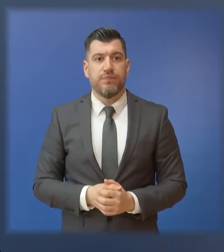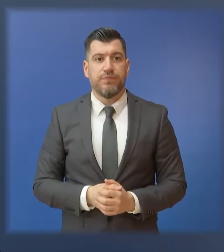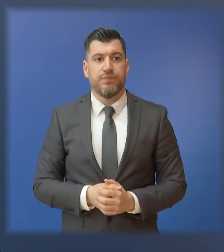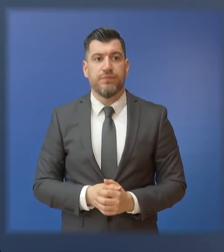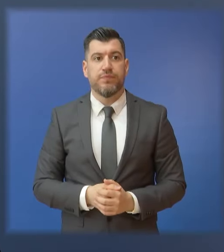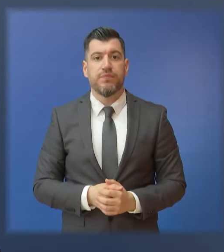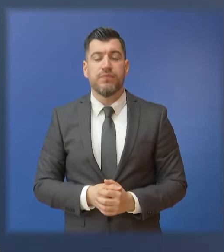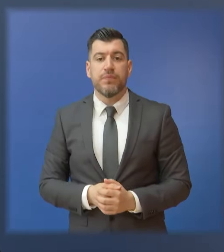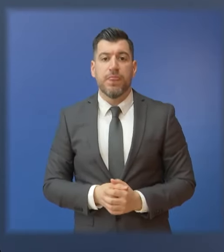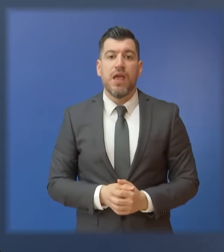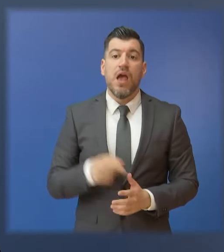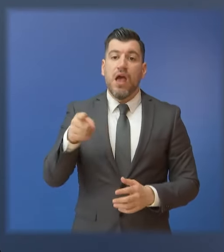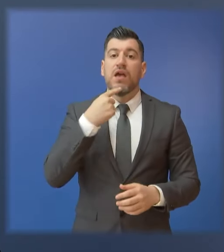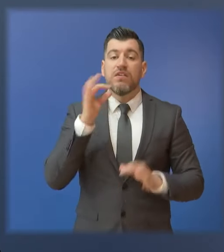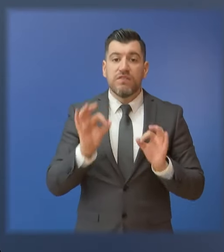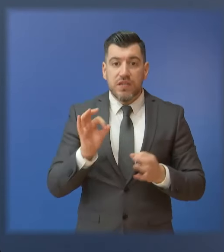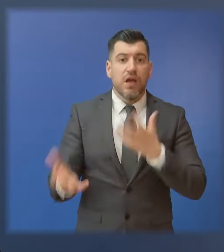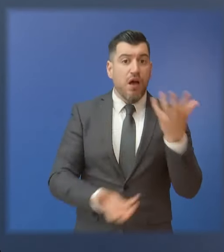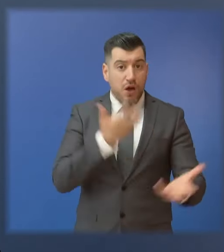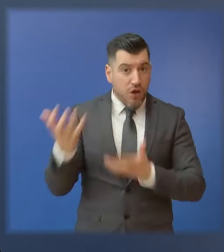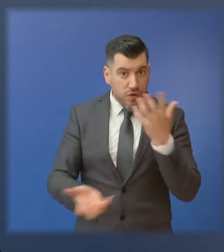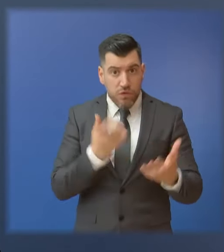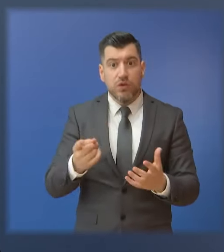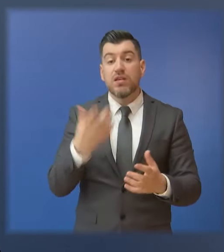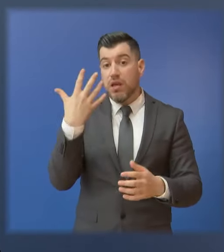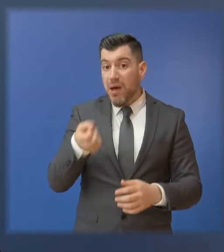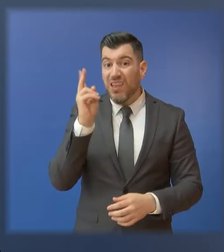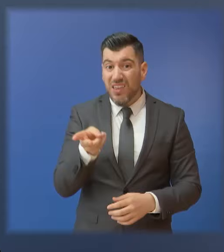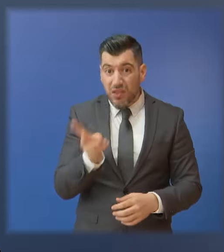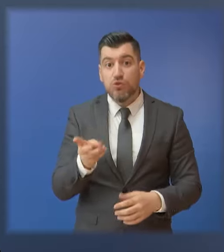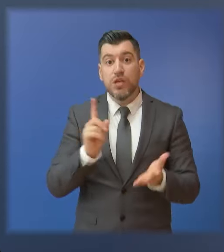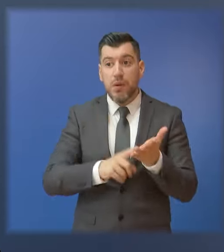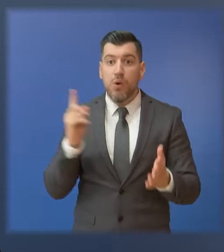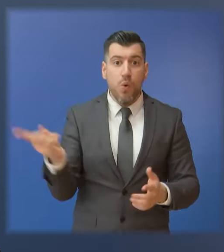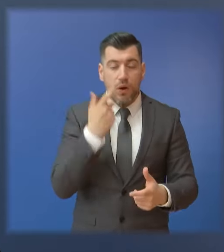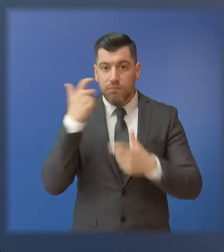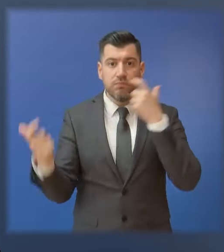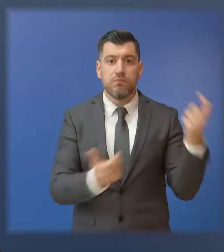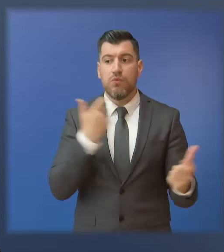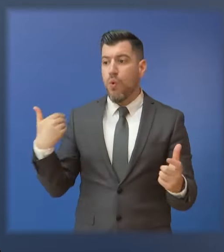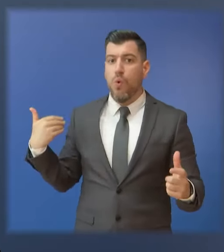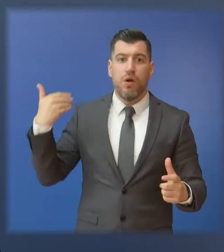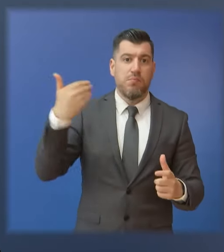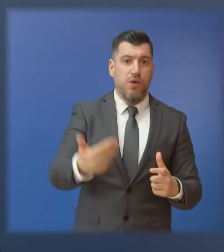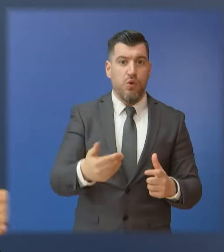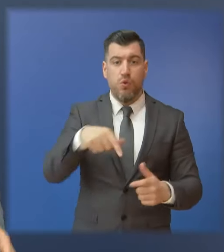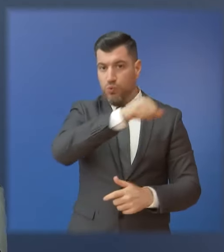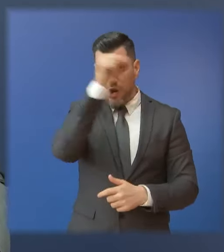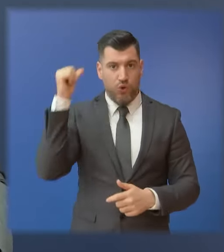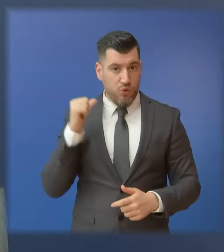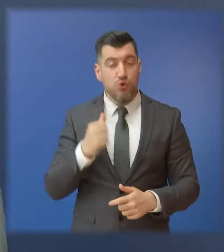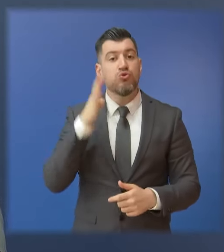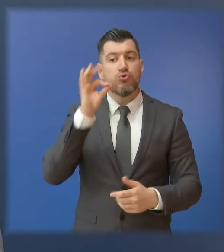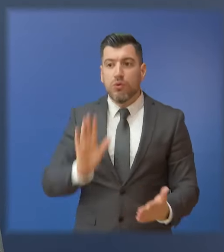απέναντι ς πυρκαγιας δεν σταματούν και ο κρατικός μηχανισμός συνεχίζει να βρίσκεται σε εγρήγορση καθόλη τη διάρκεια της αντιπυρικής περιόδου προκειμένου να